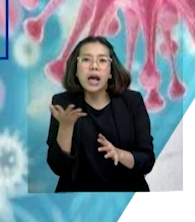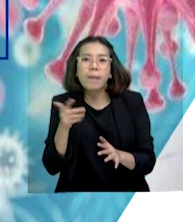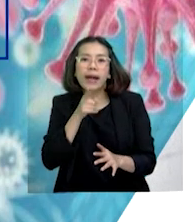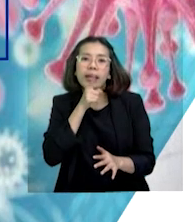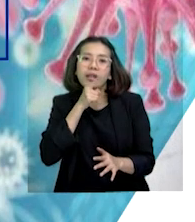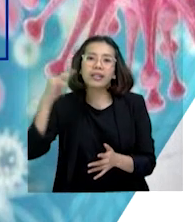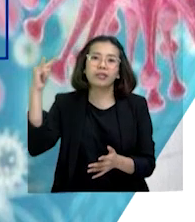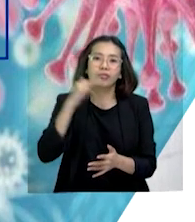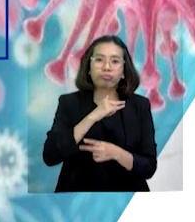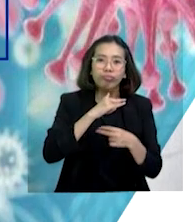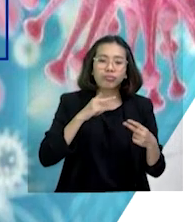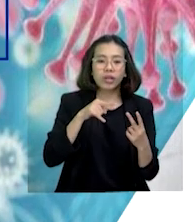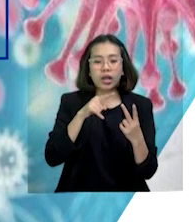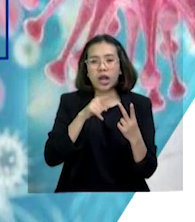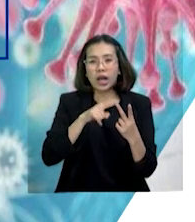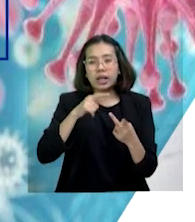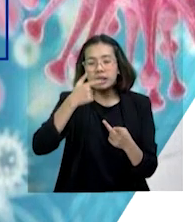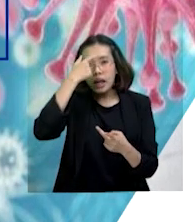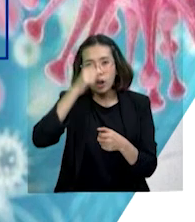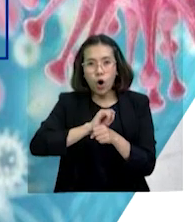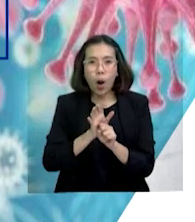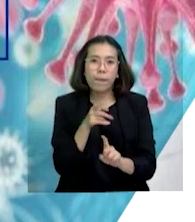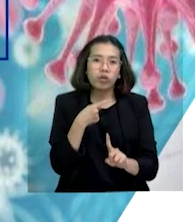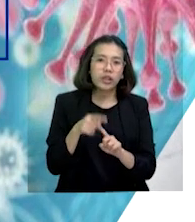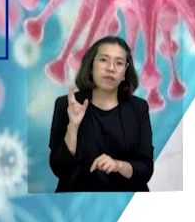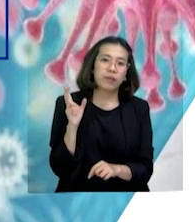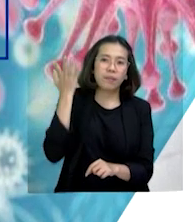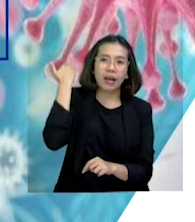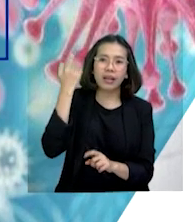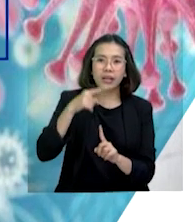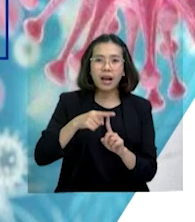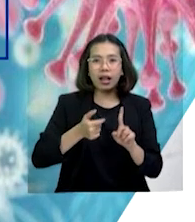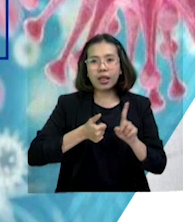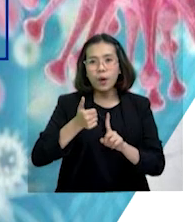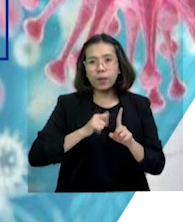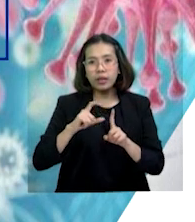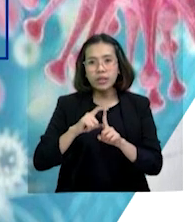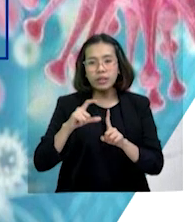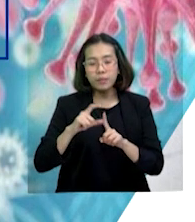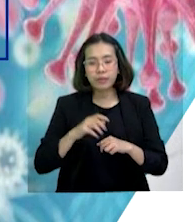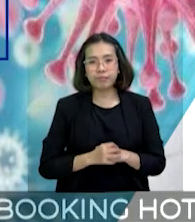positif COVID-19 pada 16 Desember, hasil whole genome sequencing positif varian Omikron.